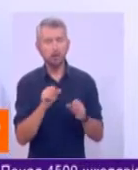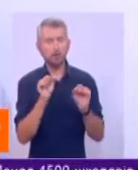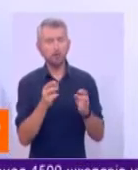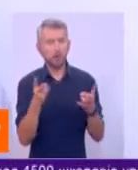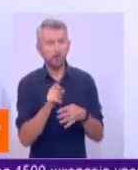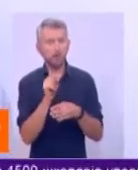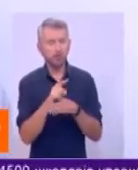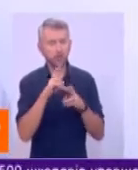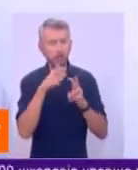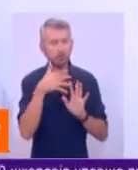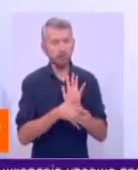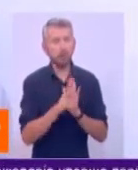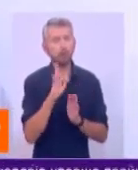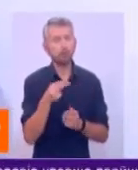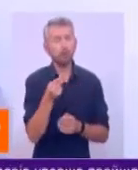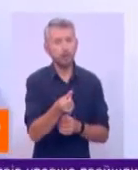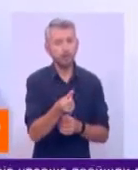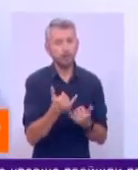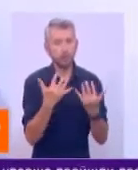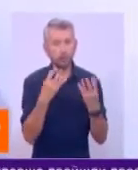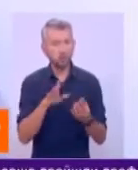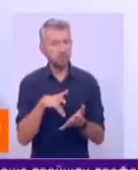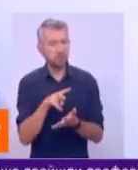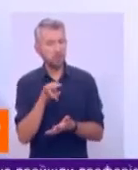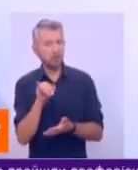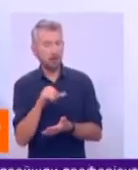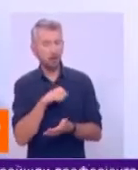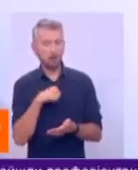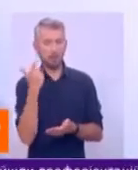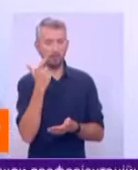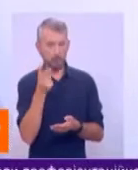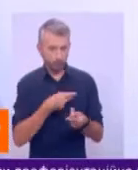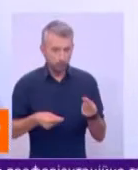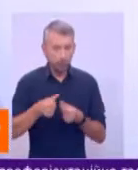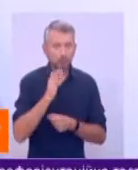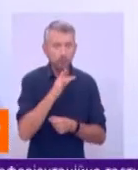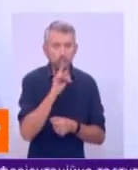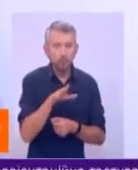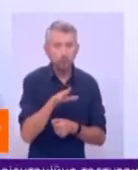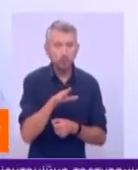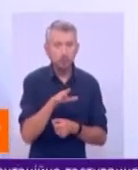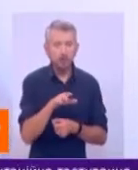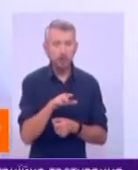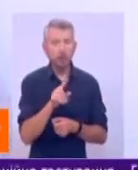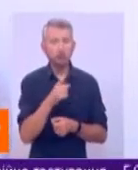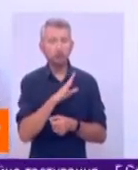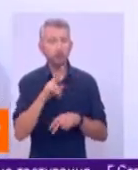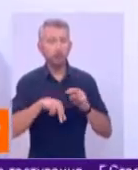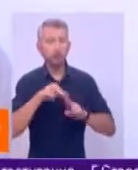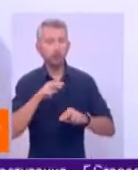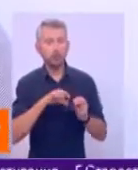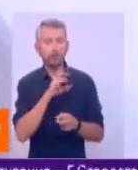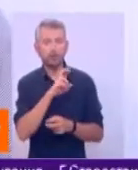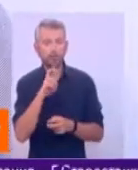замовити експертизу. Хто буде її оплачувати? На сьогоднішній день місто ні. А самі власники скинуться на цю експертизу? Чому не будується